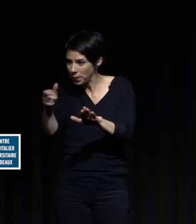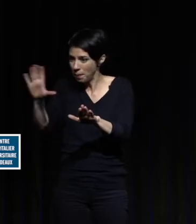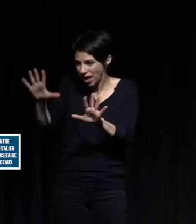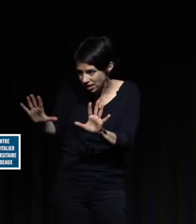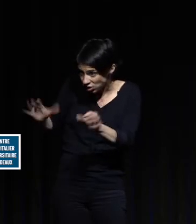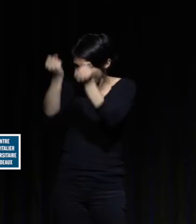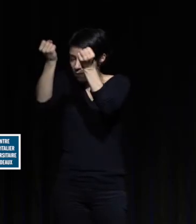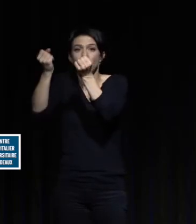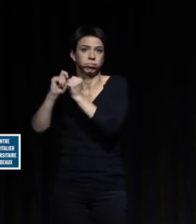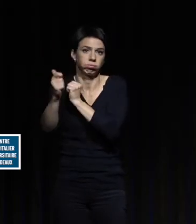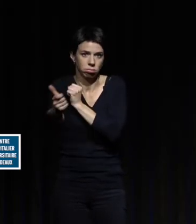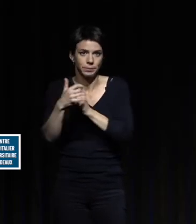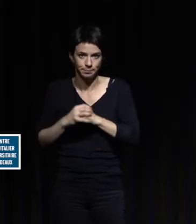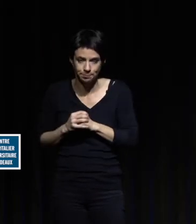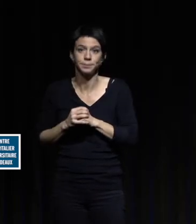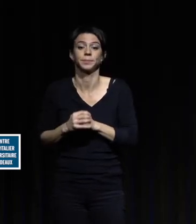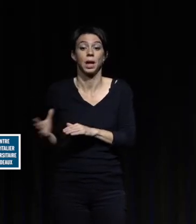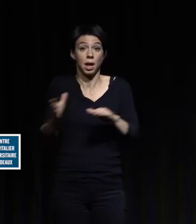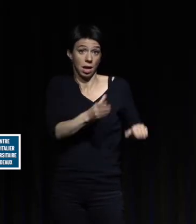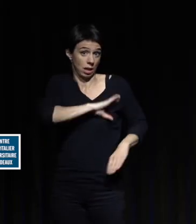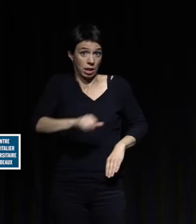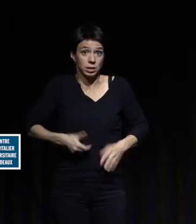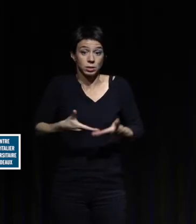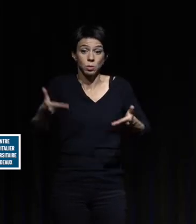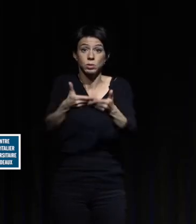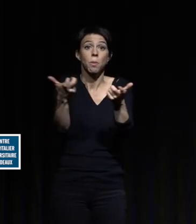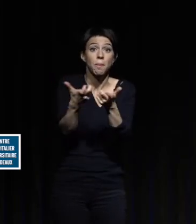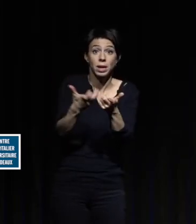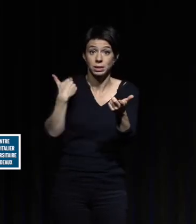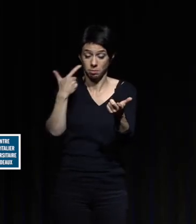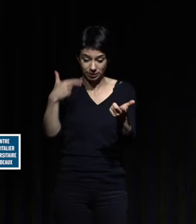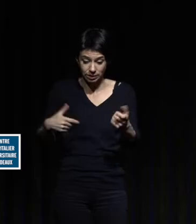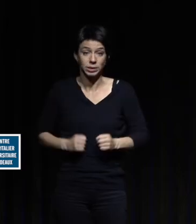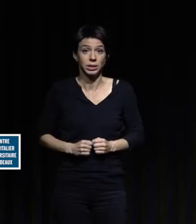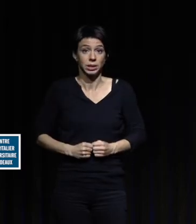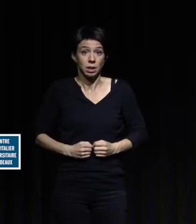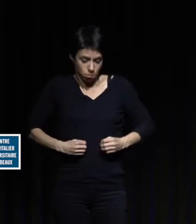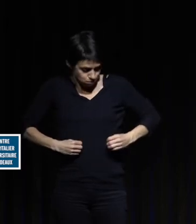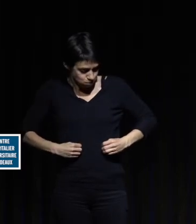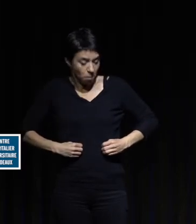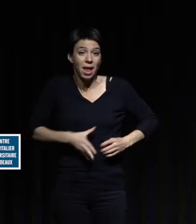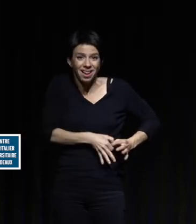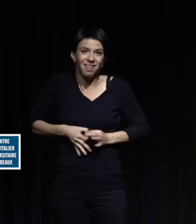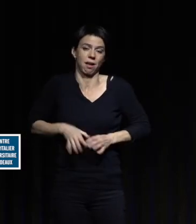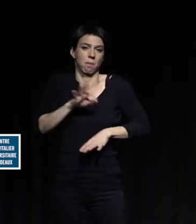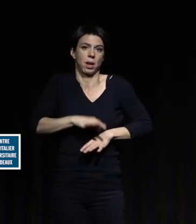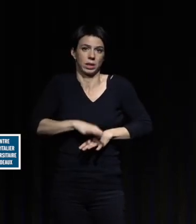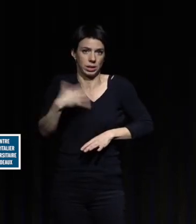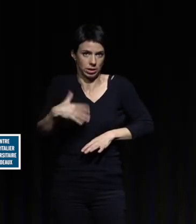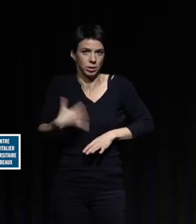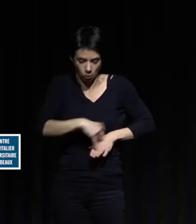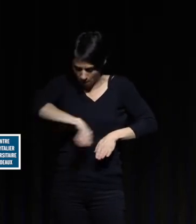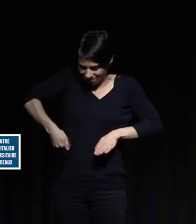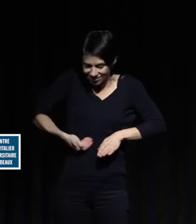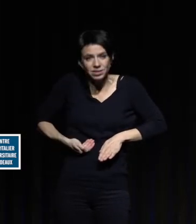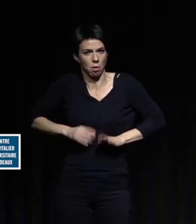ovarien. Enfin, lorsque l'endométrium est associé à une maladie profonde, c'est 50% des cas, il est recommandé aux chirurgiens de ne pas partir la fleur au fusil